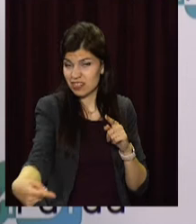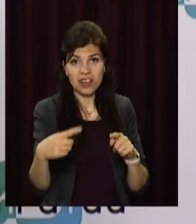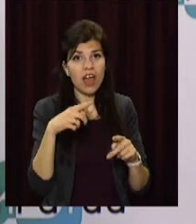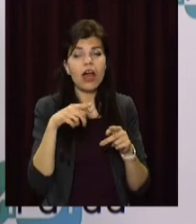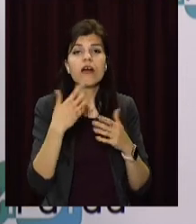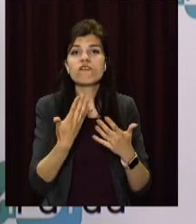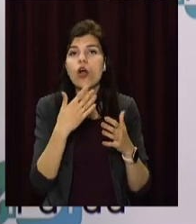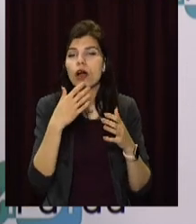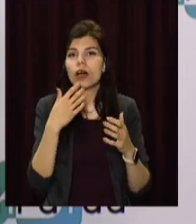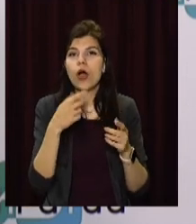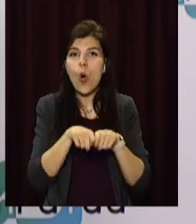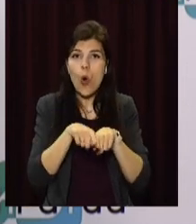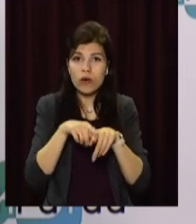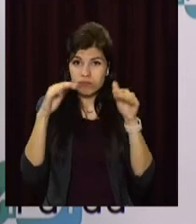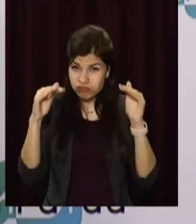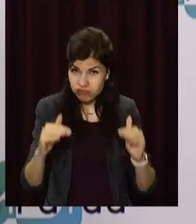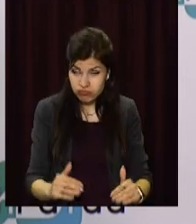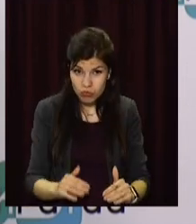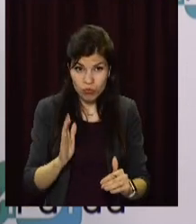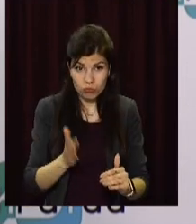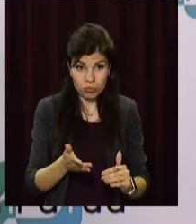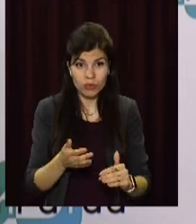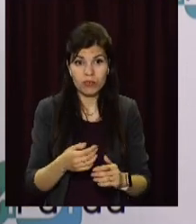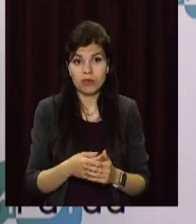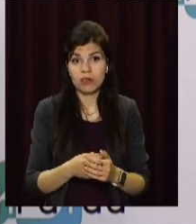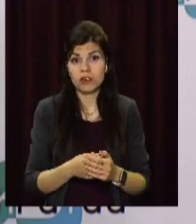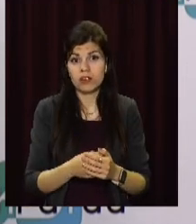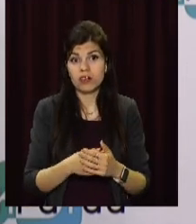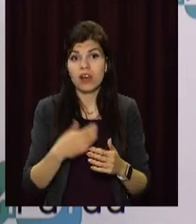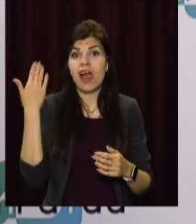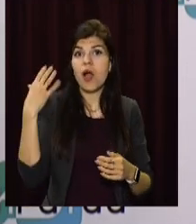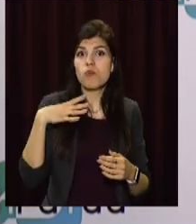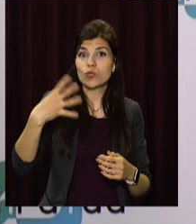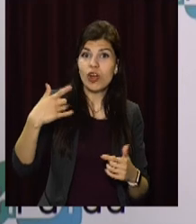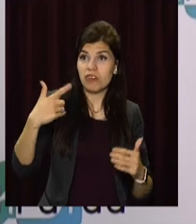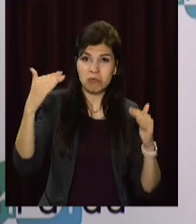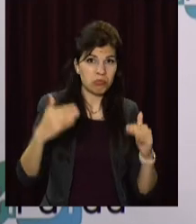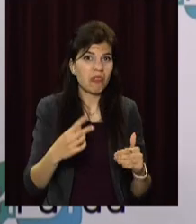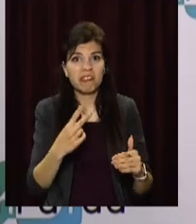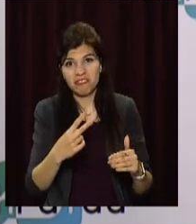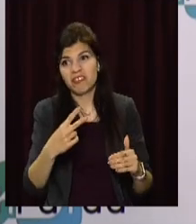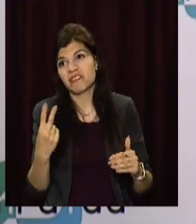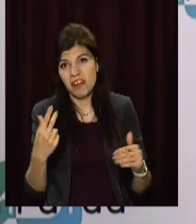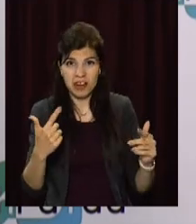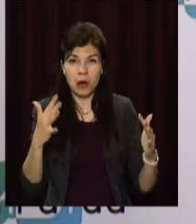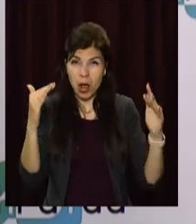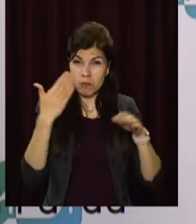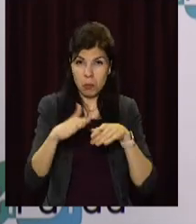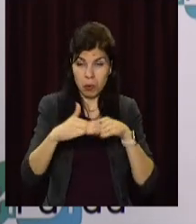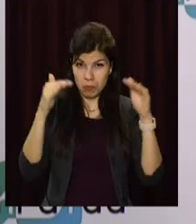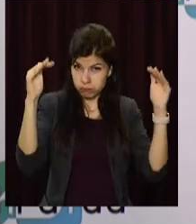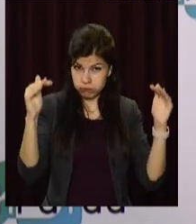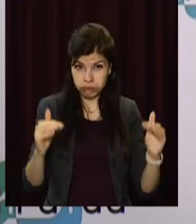огірки з позначки 40. Вони вже гуртові спустилися нижче 20 гривень. Це вже поступове зниження цін